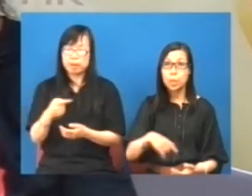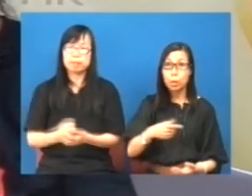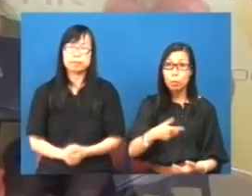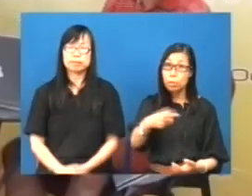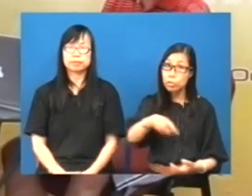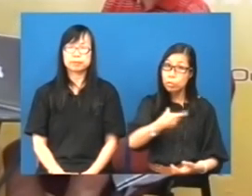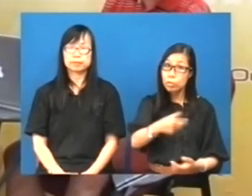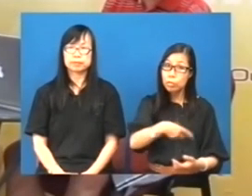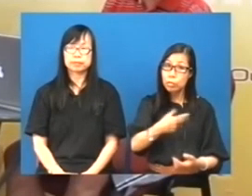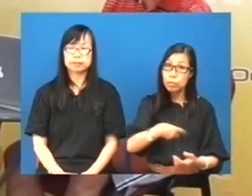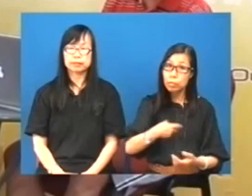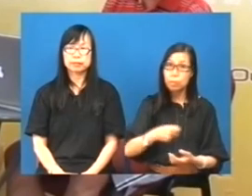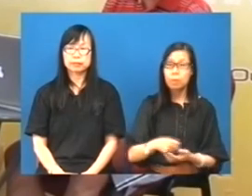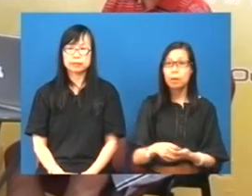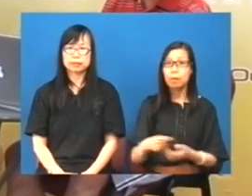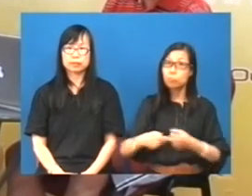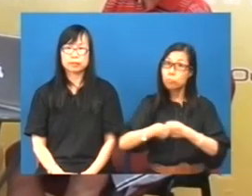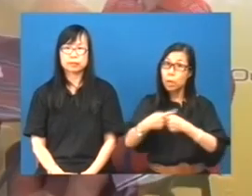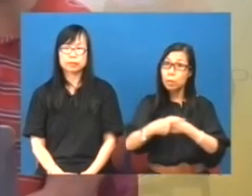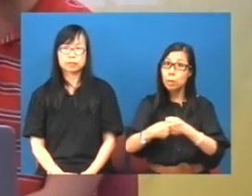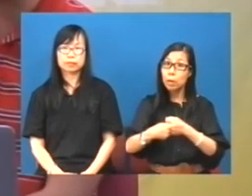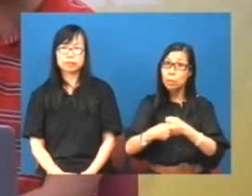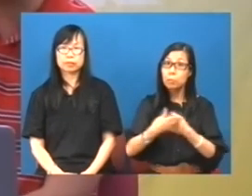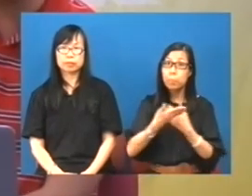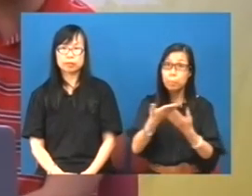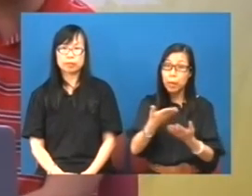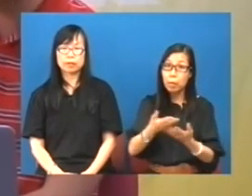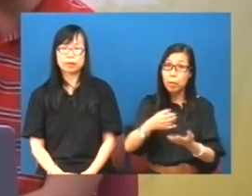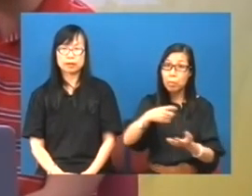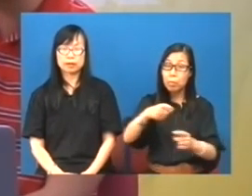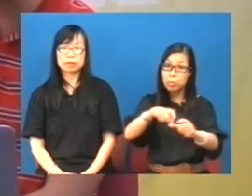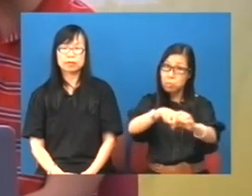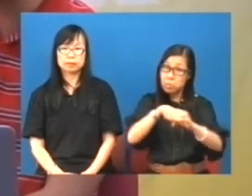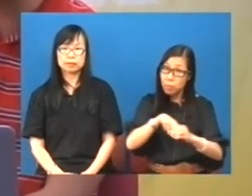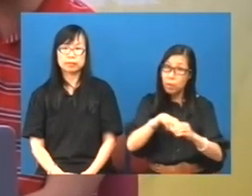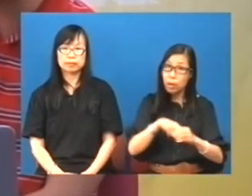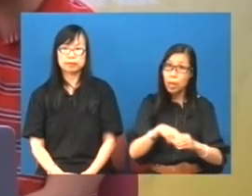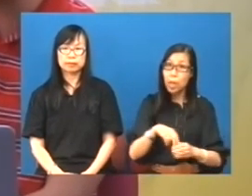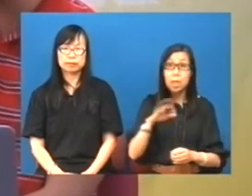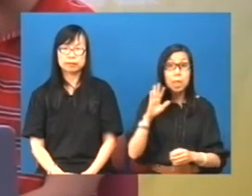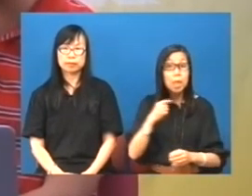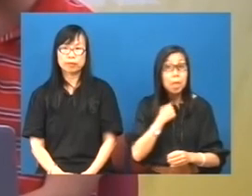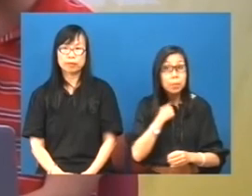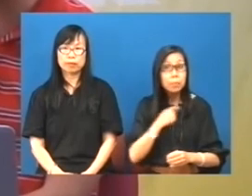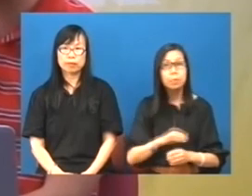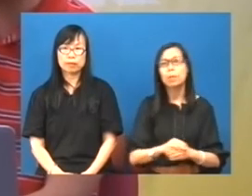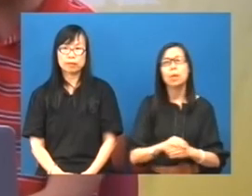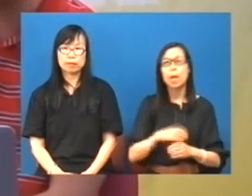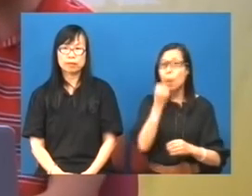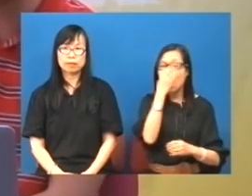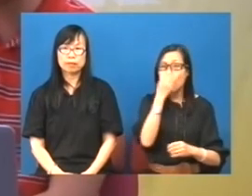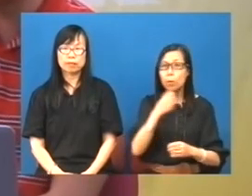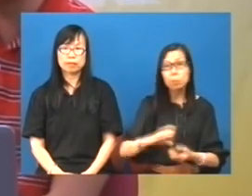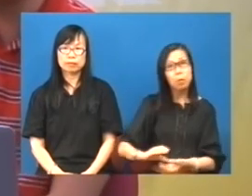老實說第一應不應該這樣去賺第二就是其實在香港除非你說真的很有錢